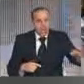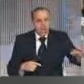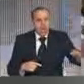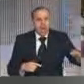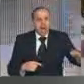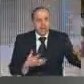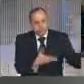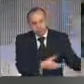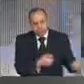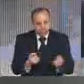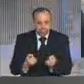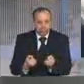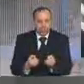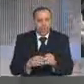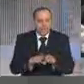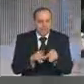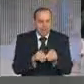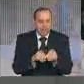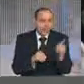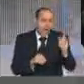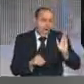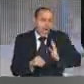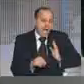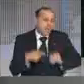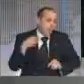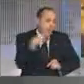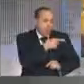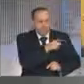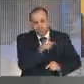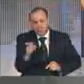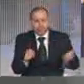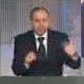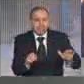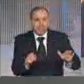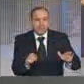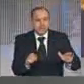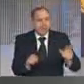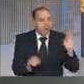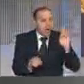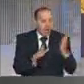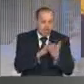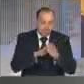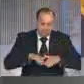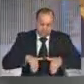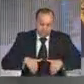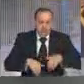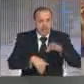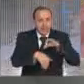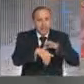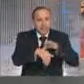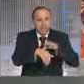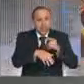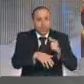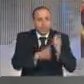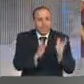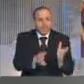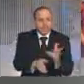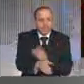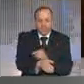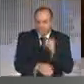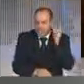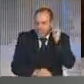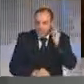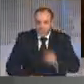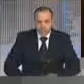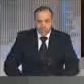عائلته مسؤوليه مقتله لوحدات الجيش الوطني في انتظار صدور التقرير النهائي للطبيب الشرعي بالمستشفى الجهوي بالقصرين